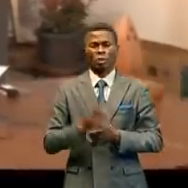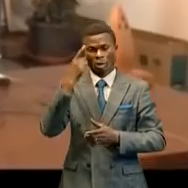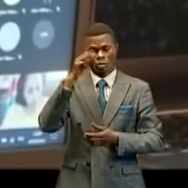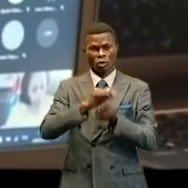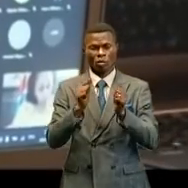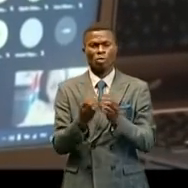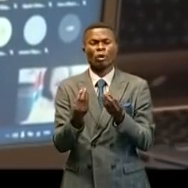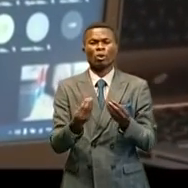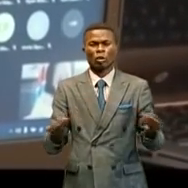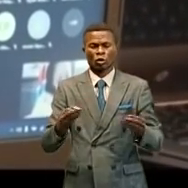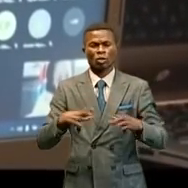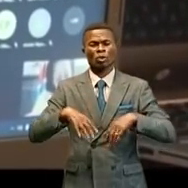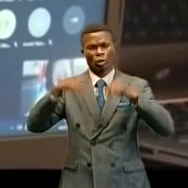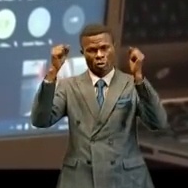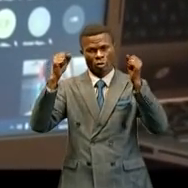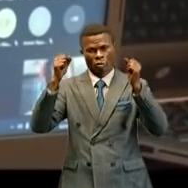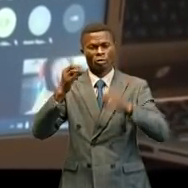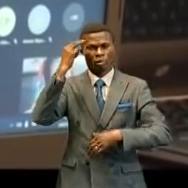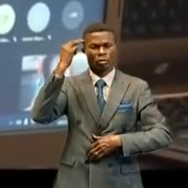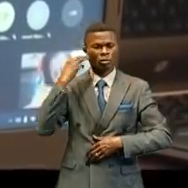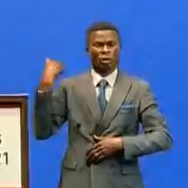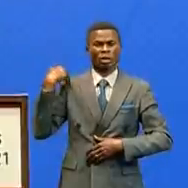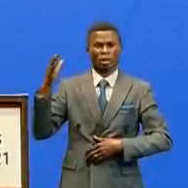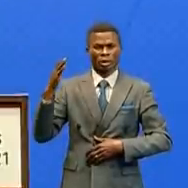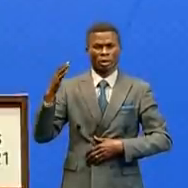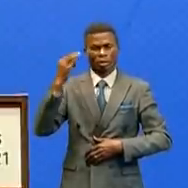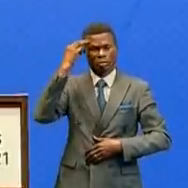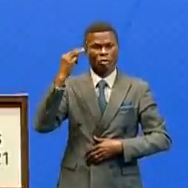des résultats obtenus, le ministre d'État,